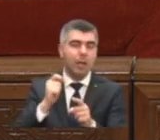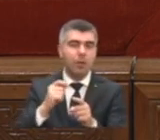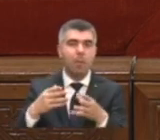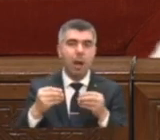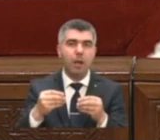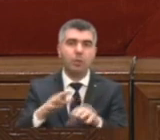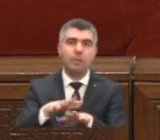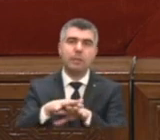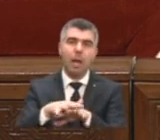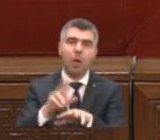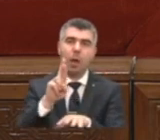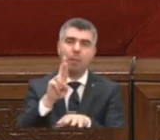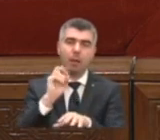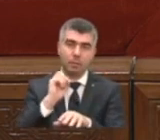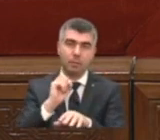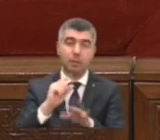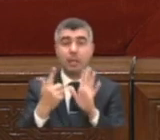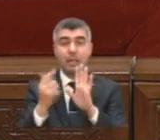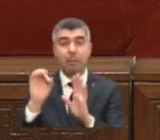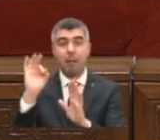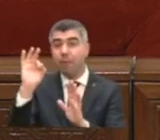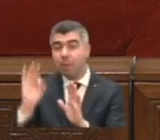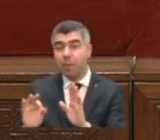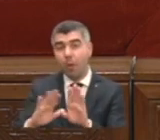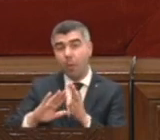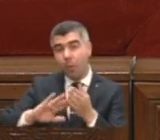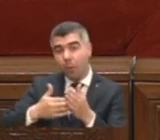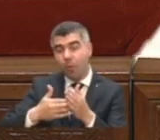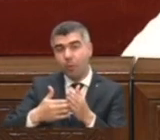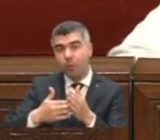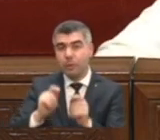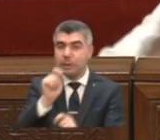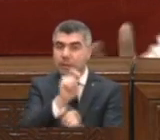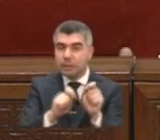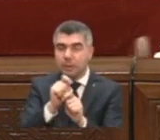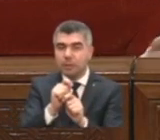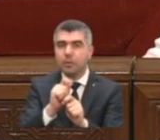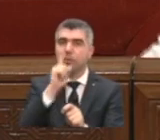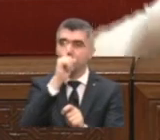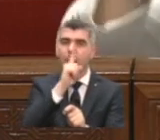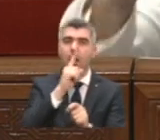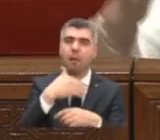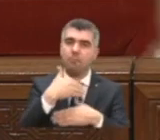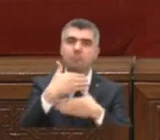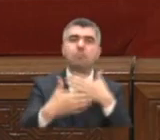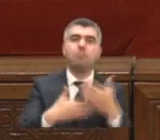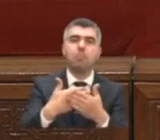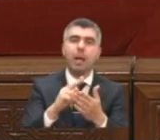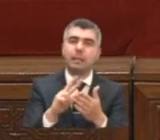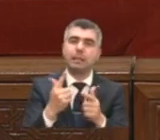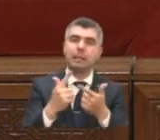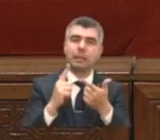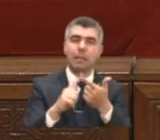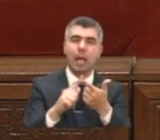وسله. نركزوا بعدا على هاد 70% ونعالجوا المشكل في هاد 70%، عاد ديك الساعات نمشيو في هدف ثاني ان شاء